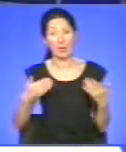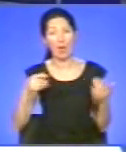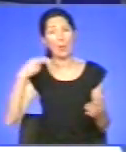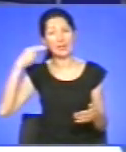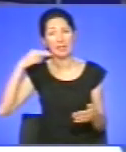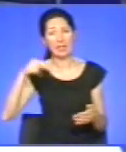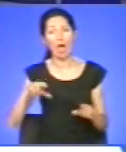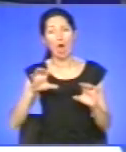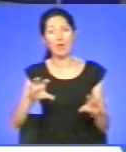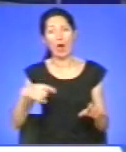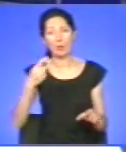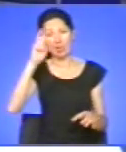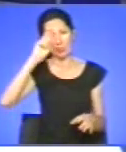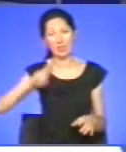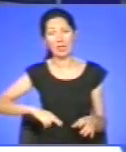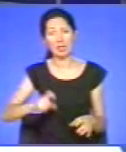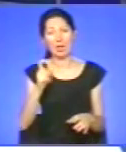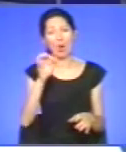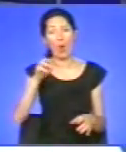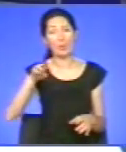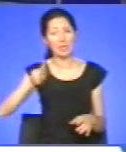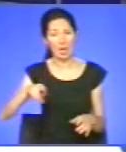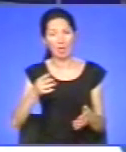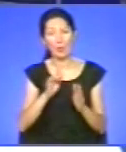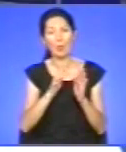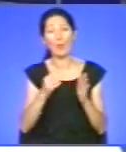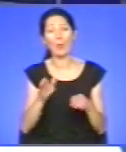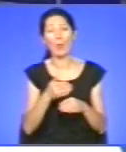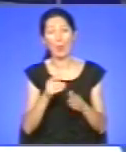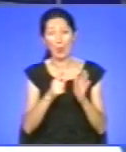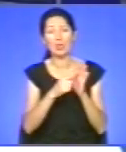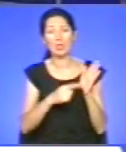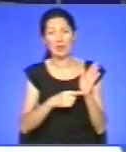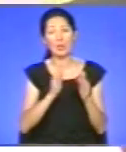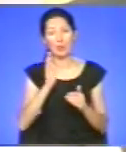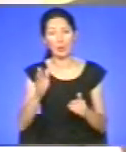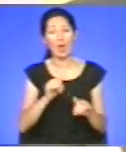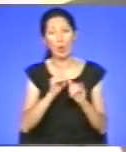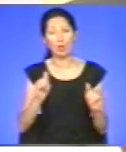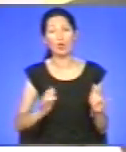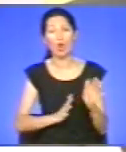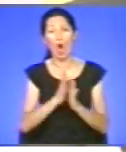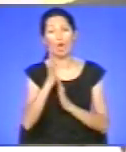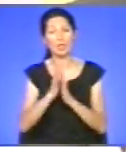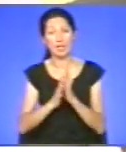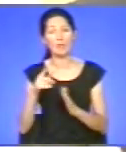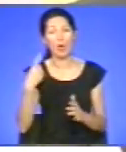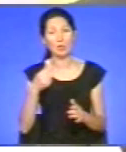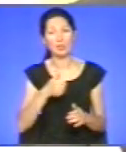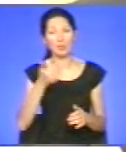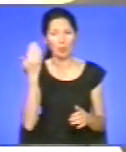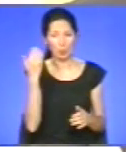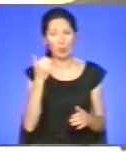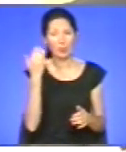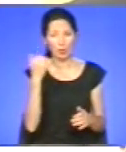адміністрації Валентин Хоптян поділився перспективами розвитку рослинництва в області. Торік ми мали рекордний, ми говорили,